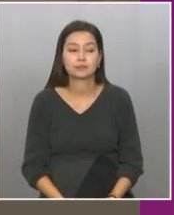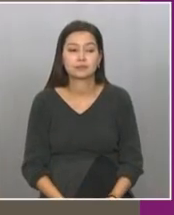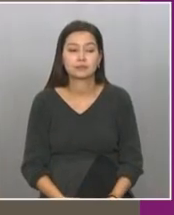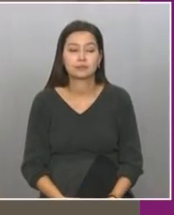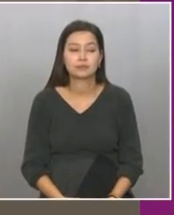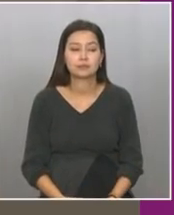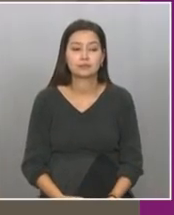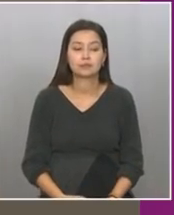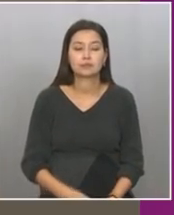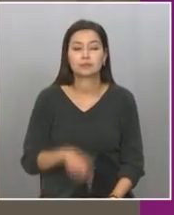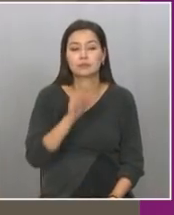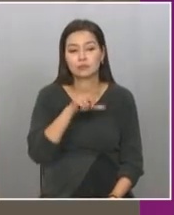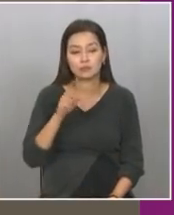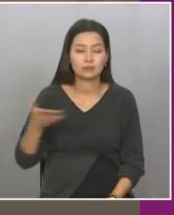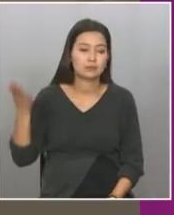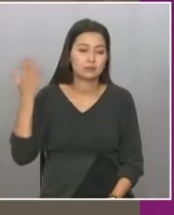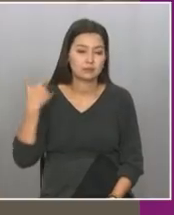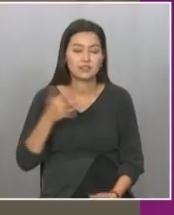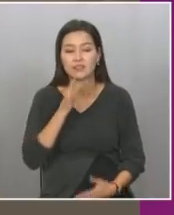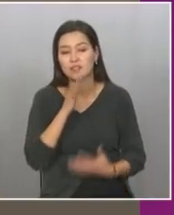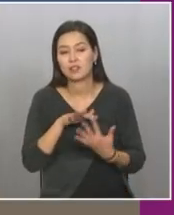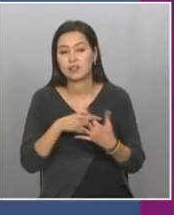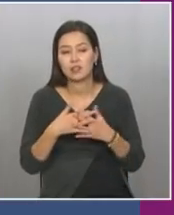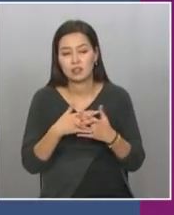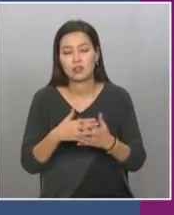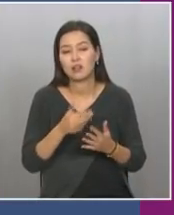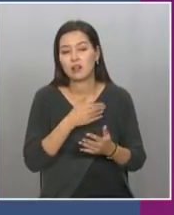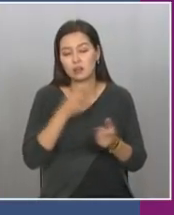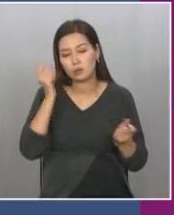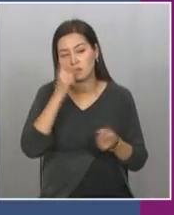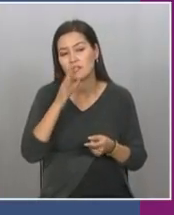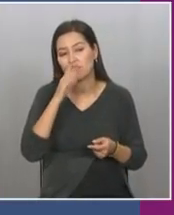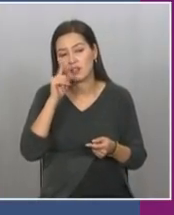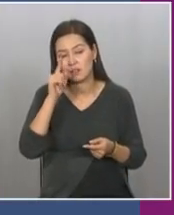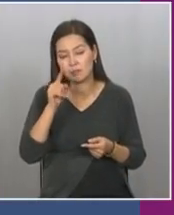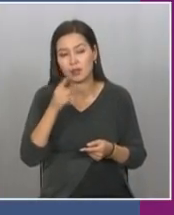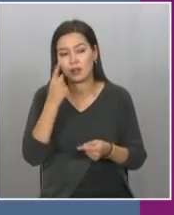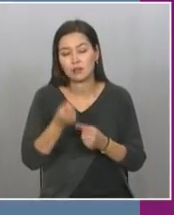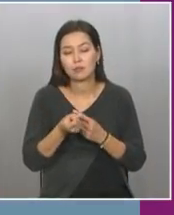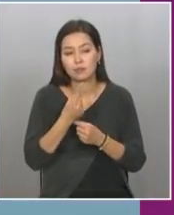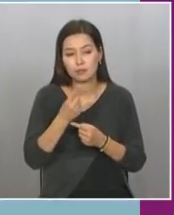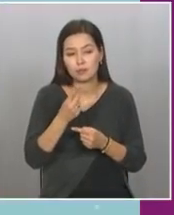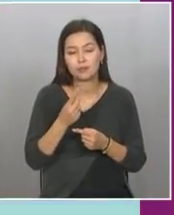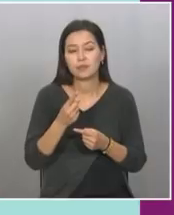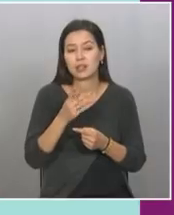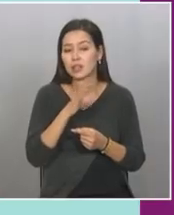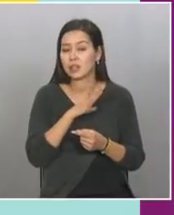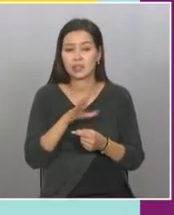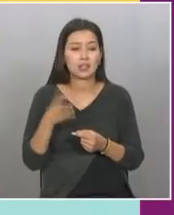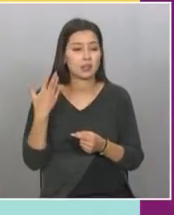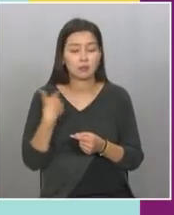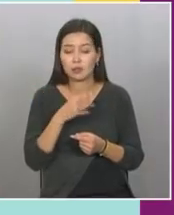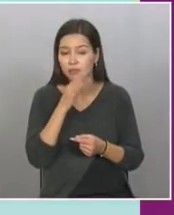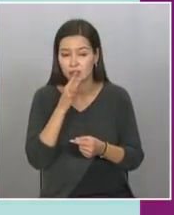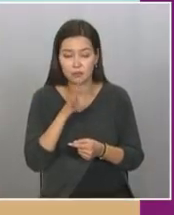Люди, жившие в древние времена, хотели ориентироваться во времени. Однако у них не было часов.